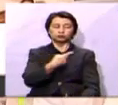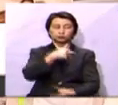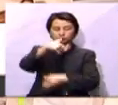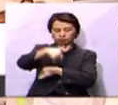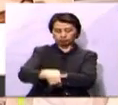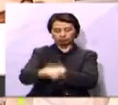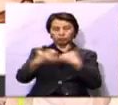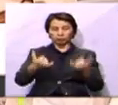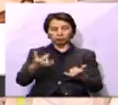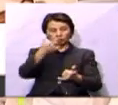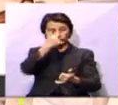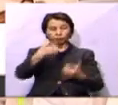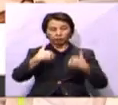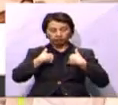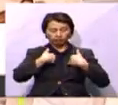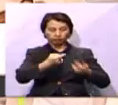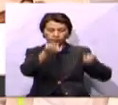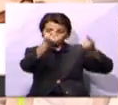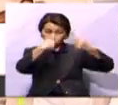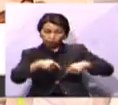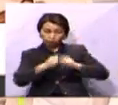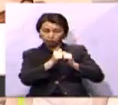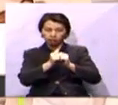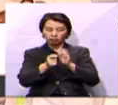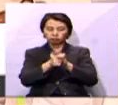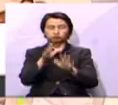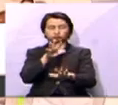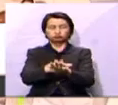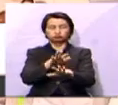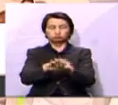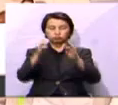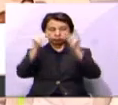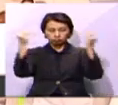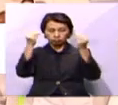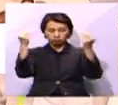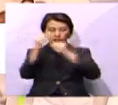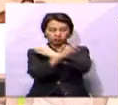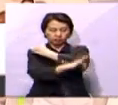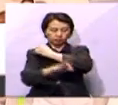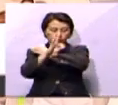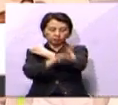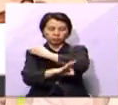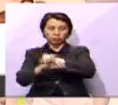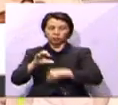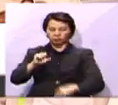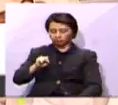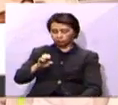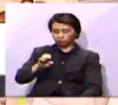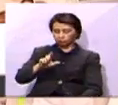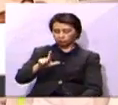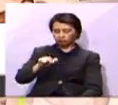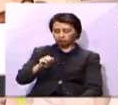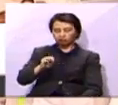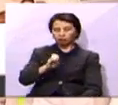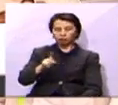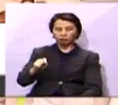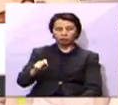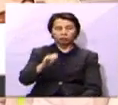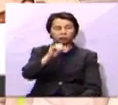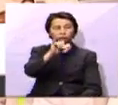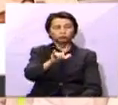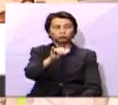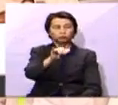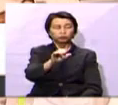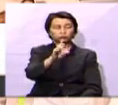ini kerana turut berangkat hadir bersama mengimarahkan lagi Majlis Negeri Sembilan Berselawat ini adalah Duli Yang Maha Mulia